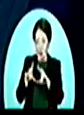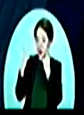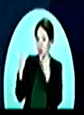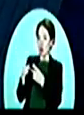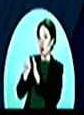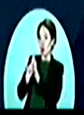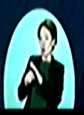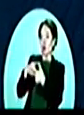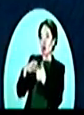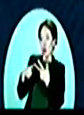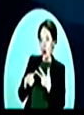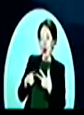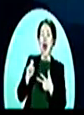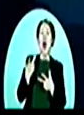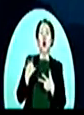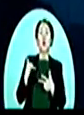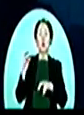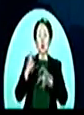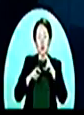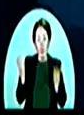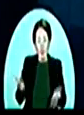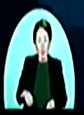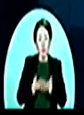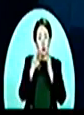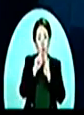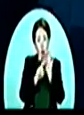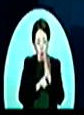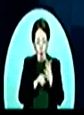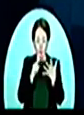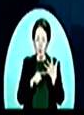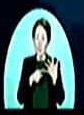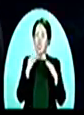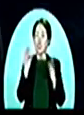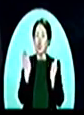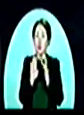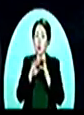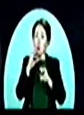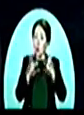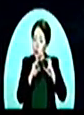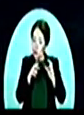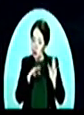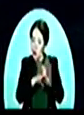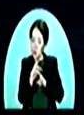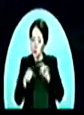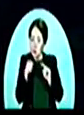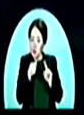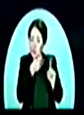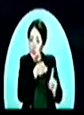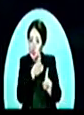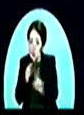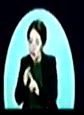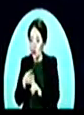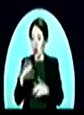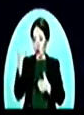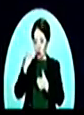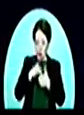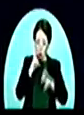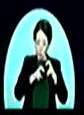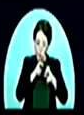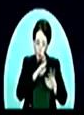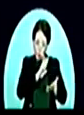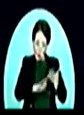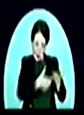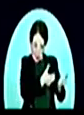3 ахуйн үйлчлэгийн салбарыг дэмжих хөтөлбөр жижиг дунд үйлдвэрийг дэмжих тэргүүлэх чиглэл дотоодын үйлдвэрээс худалдан авах